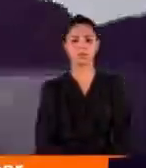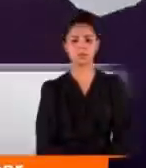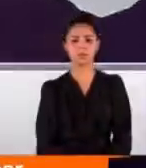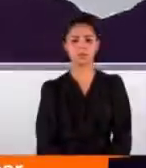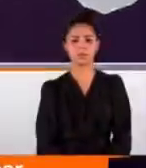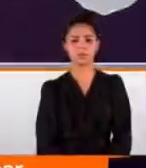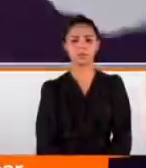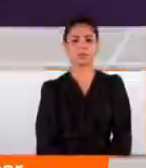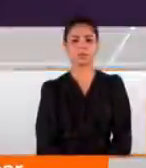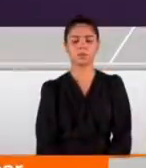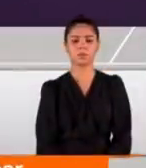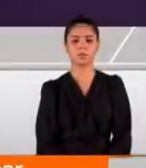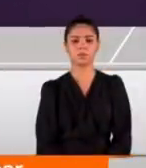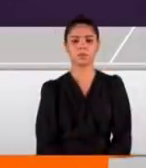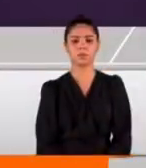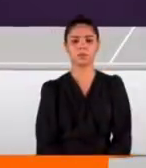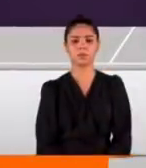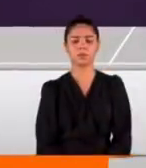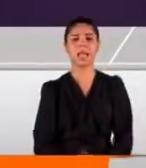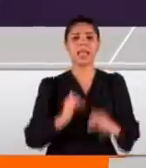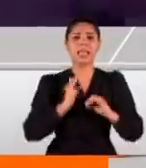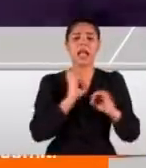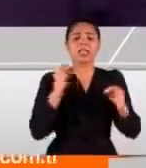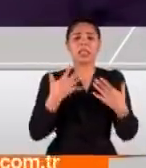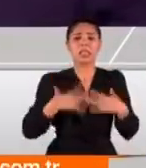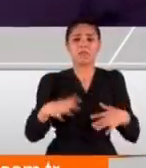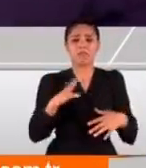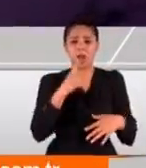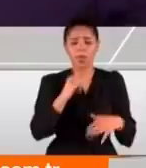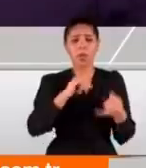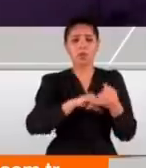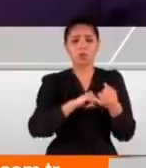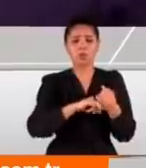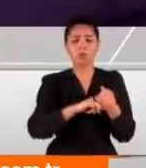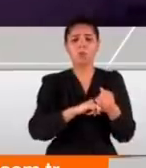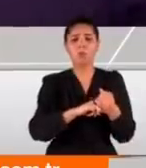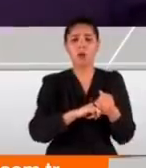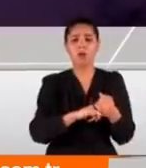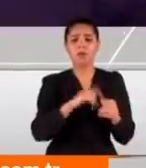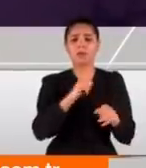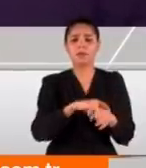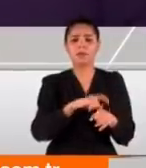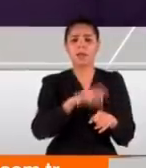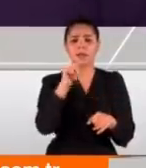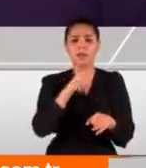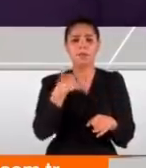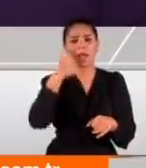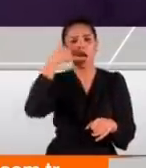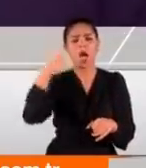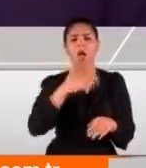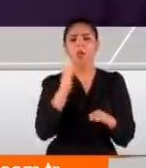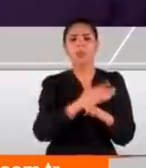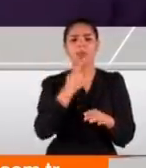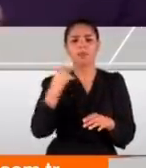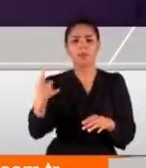ölürmüş, haberim yok. Ben bile ben rahatsızam demiş. Cumartesi sarıyla ya saat kaç 8 sen beni niye rahatsız etsin